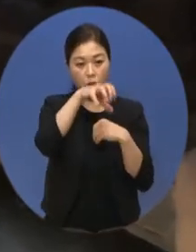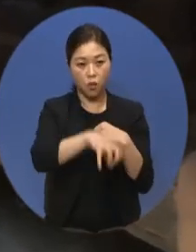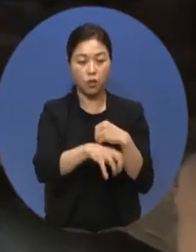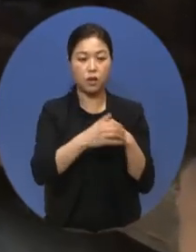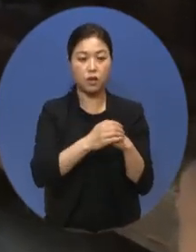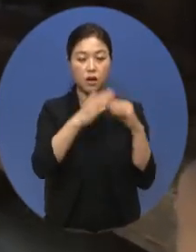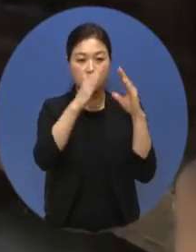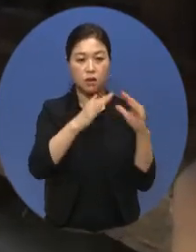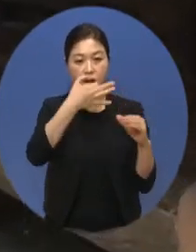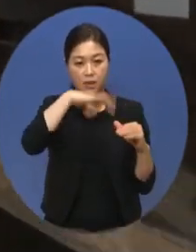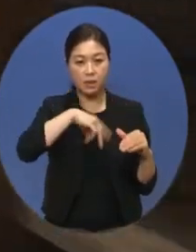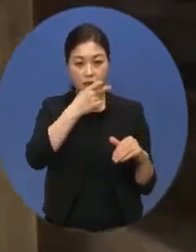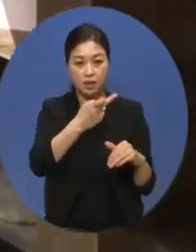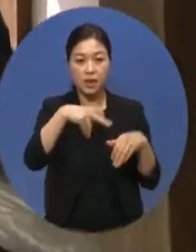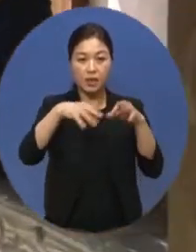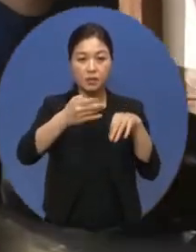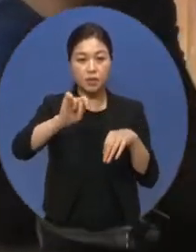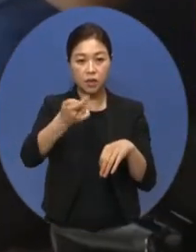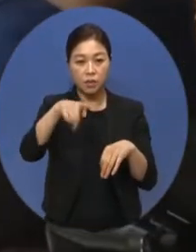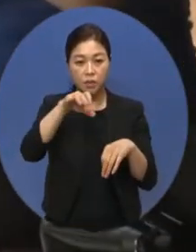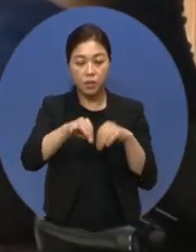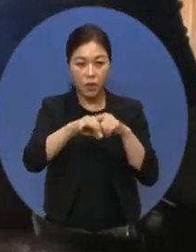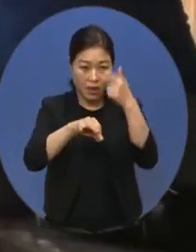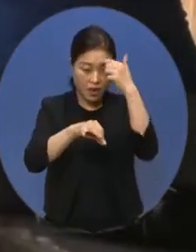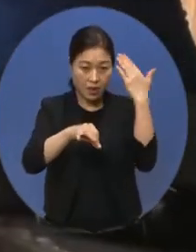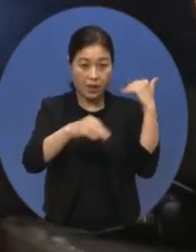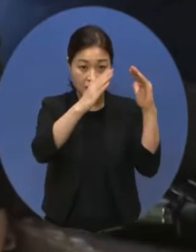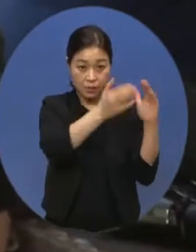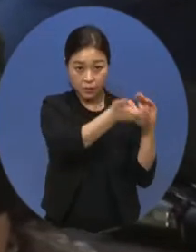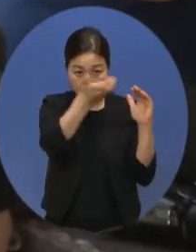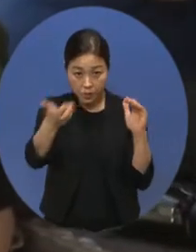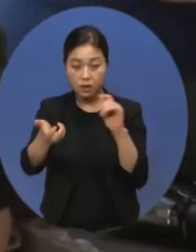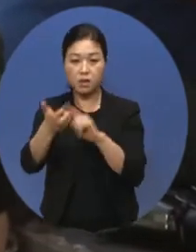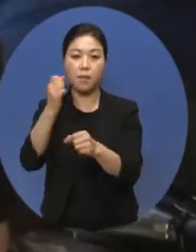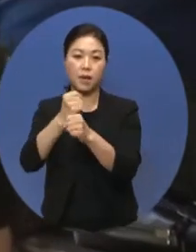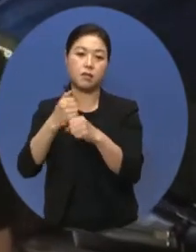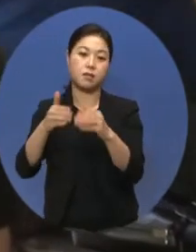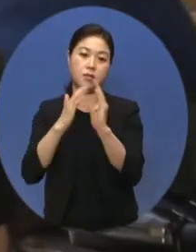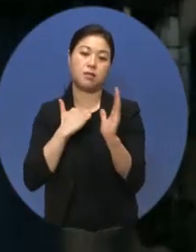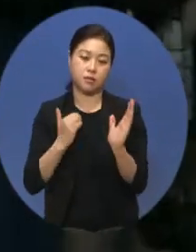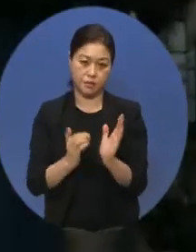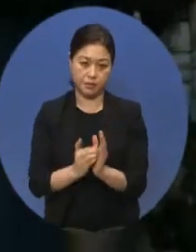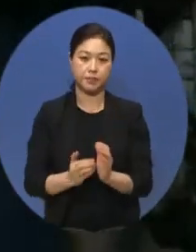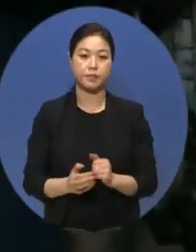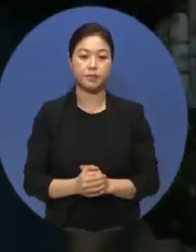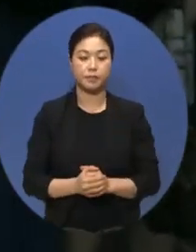고택을 이축해서 역사적 감성이 깃든 전통호텔로 건립했습니다.